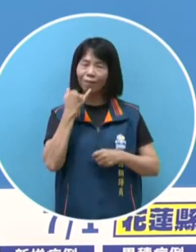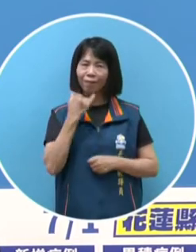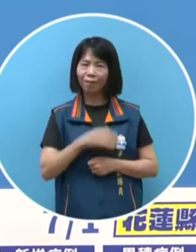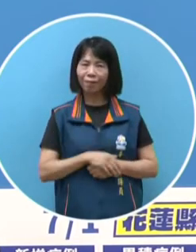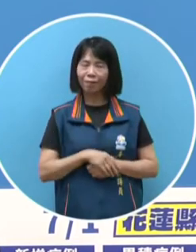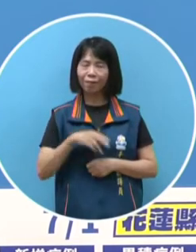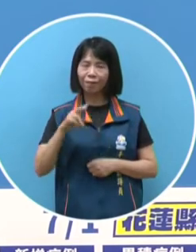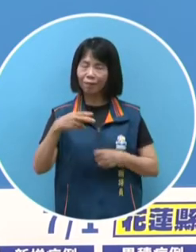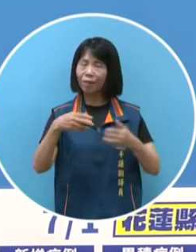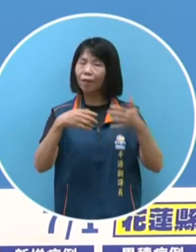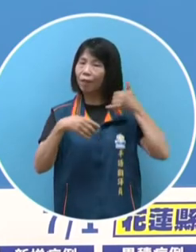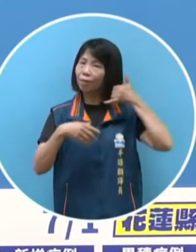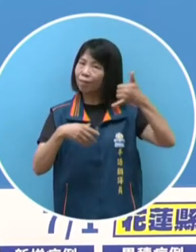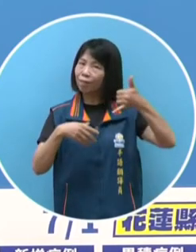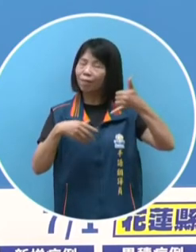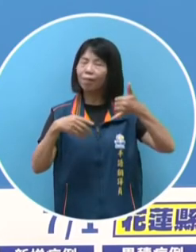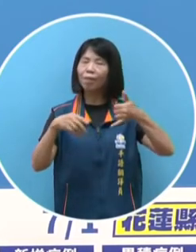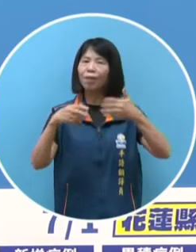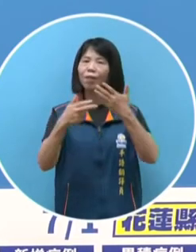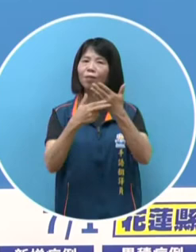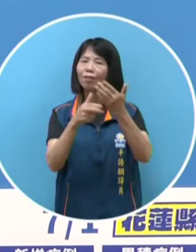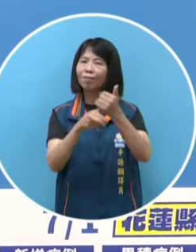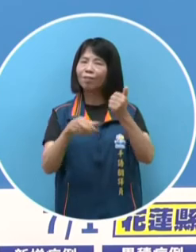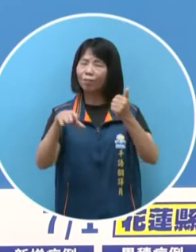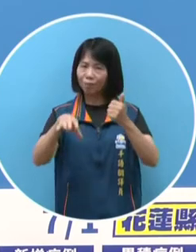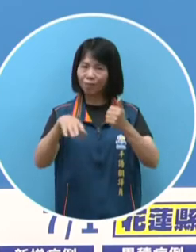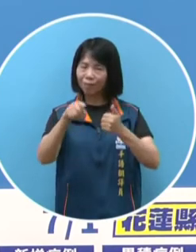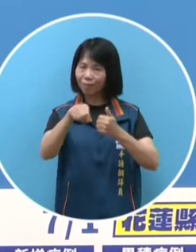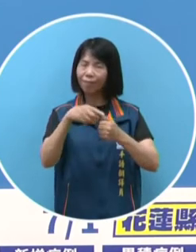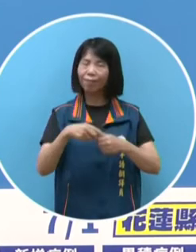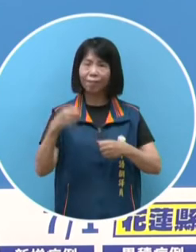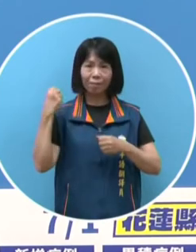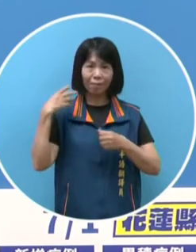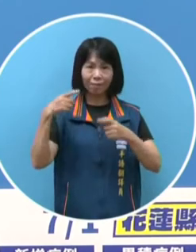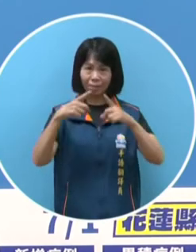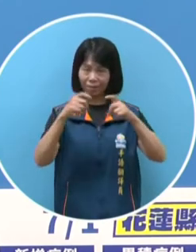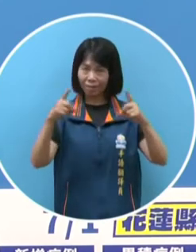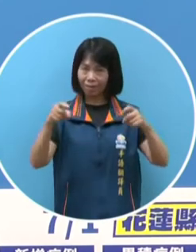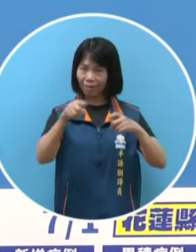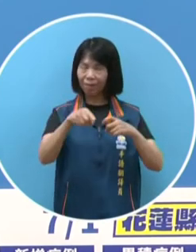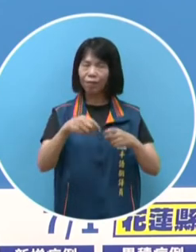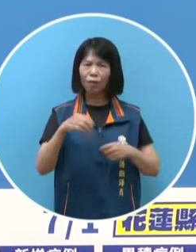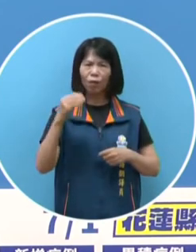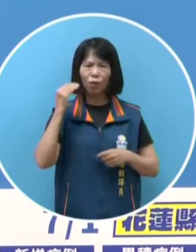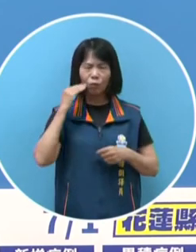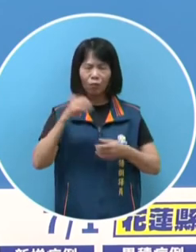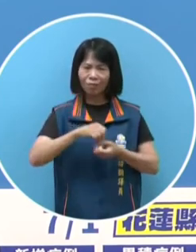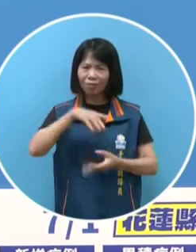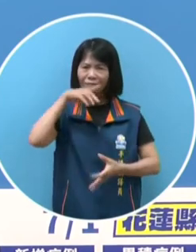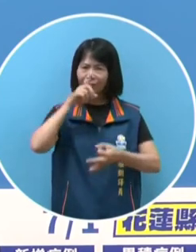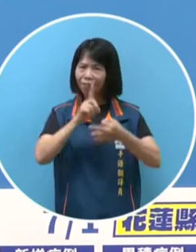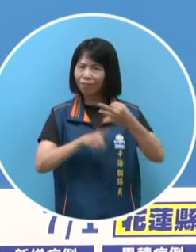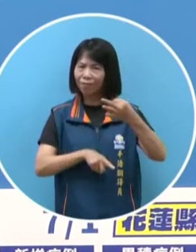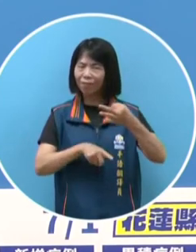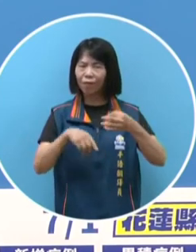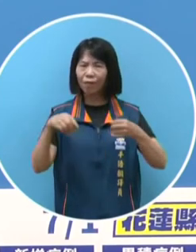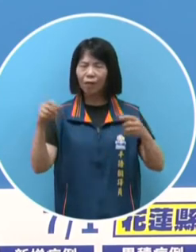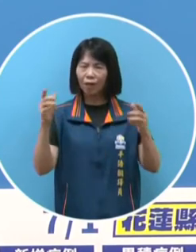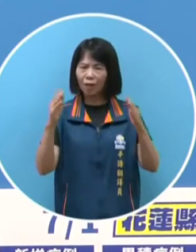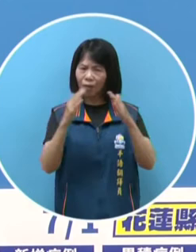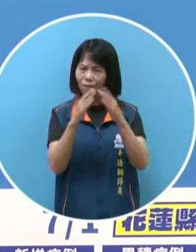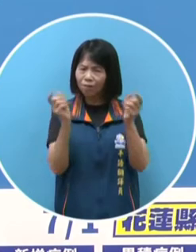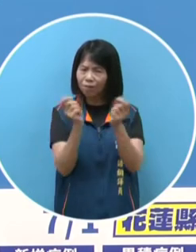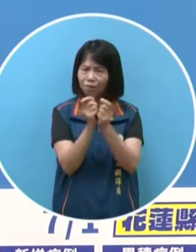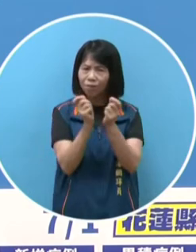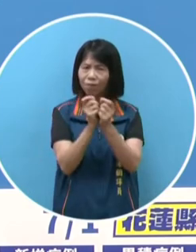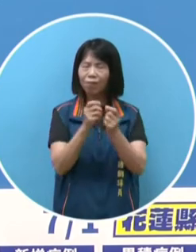的卫生所的电话来预约，或许我们在这个寿丰乡或者是在邻近的乡镇，我们